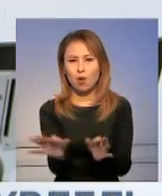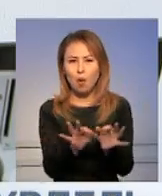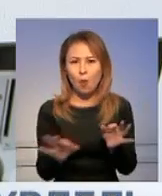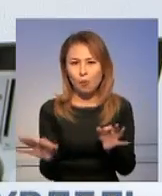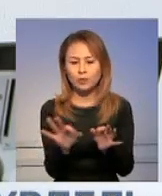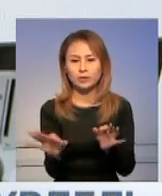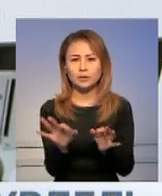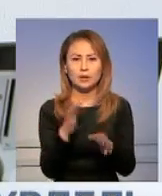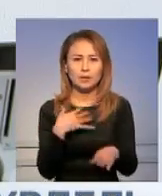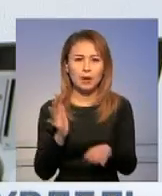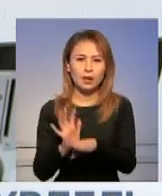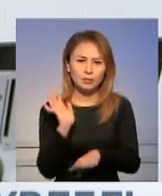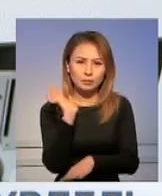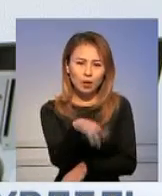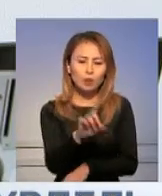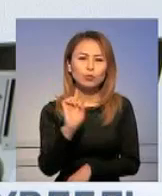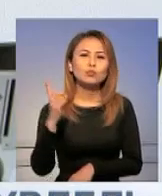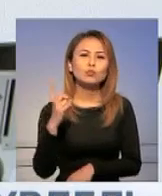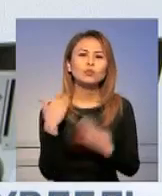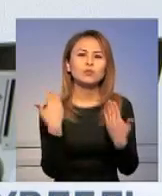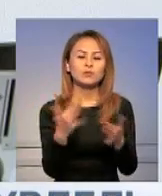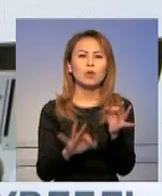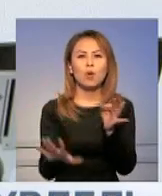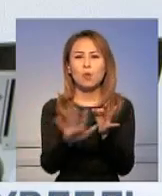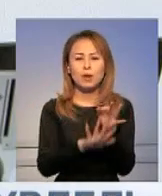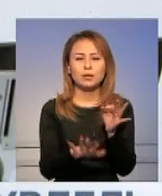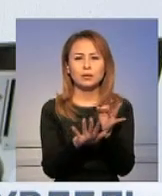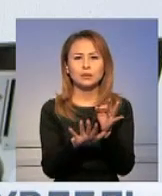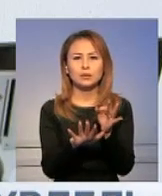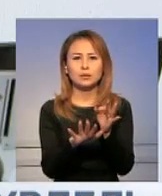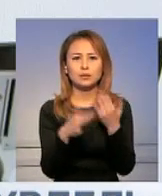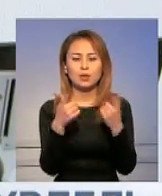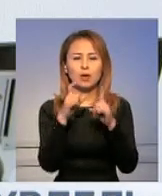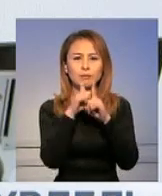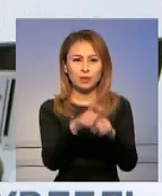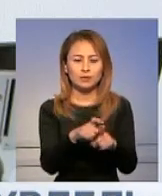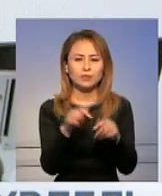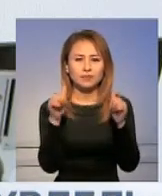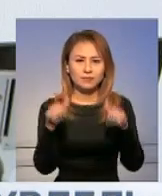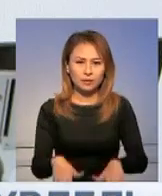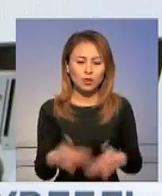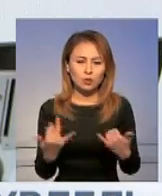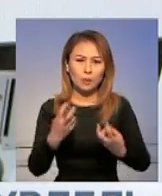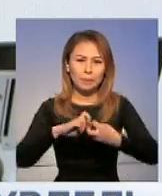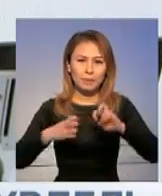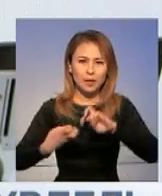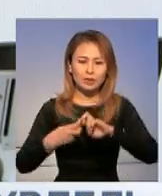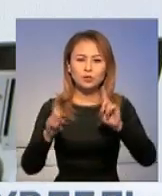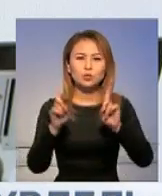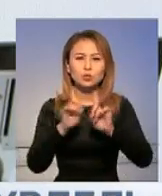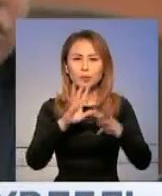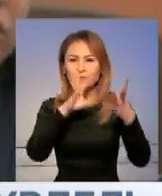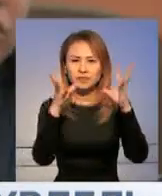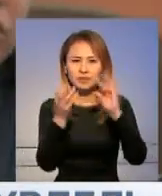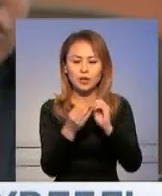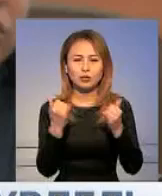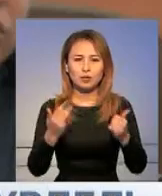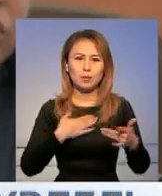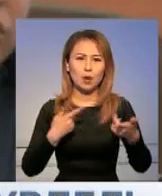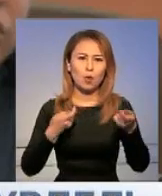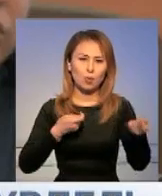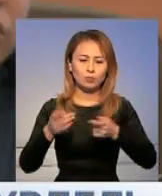комиссиямды жібердім. Неге десеңіз, сол ауданда бір сыпыра сөз шығарып жатыр. Сол мәселені шешу үшін қазір менің